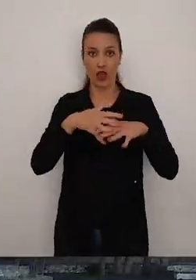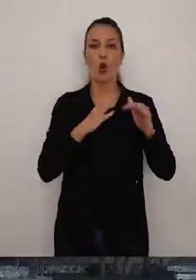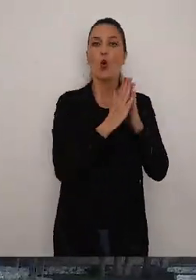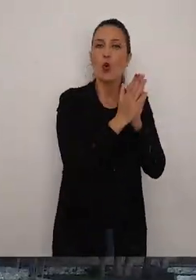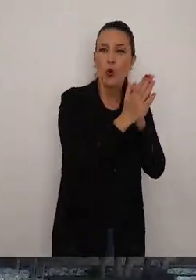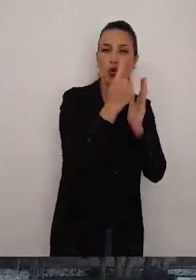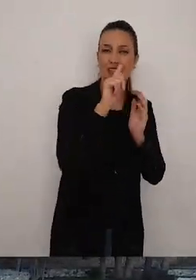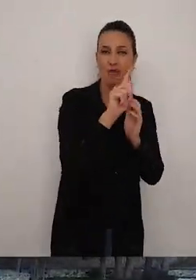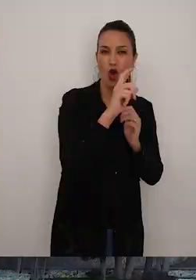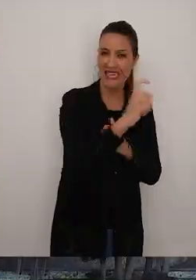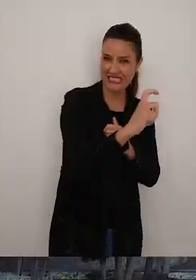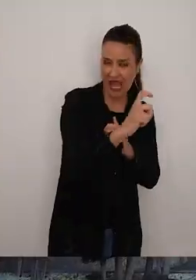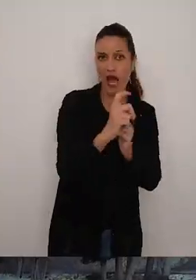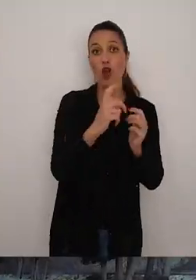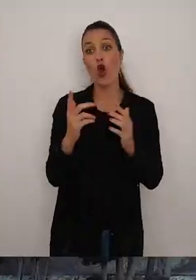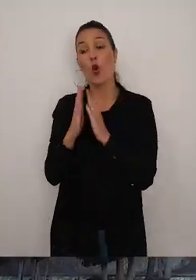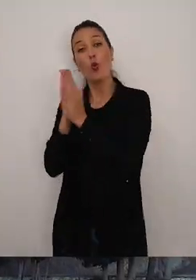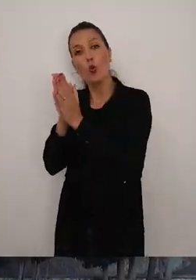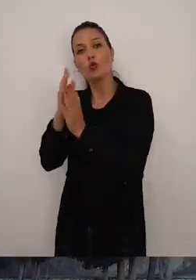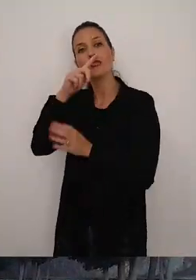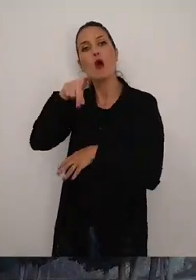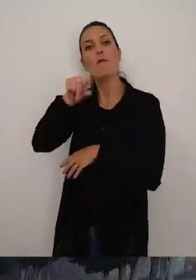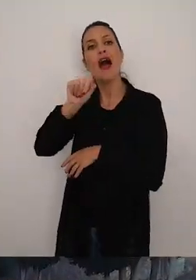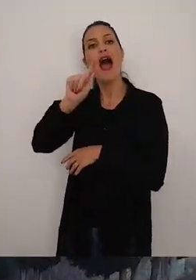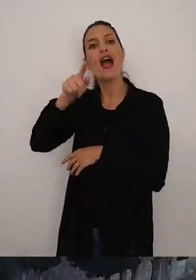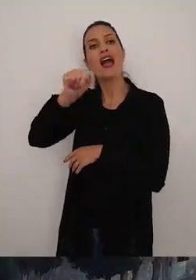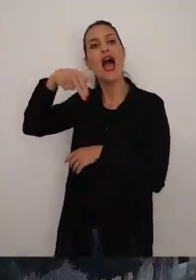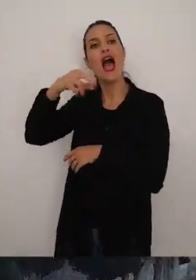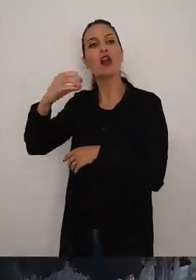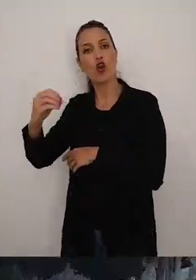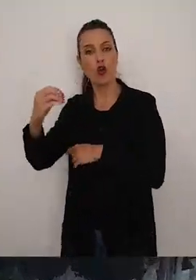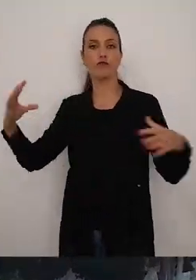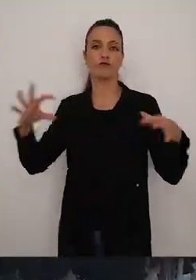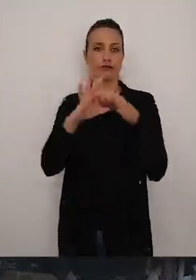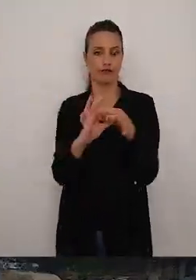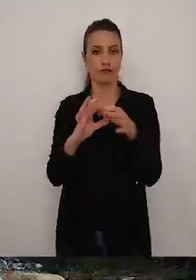più arcaico e simbolo della venerazione di divinità della natura e del creato.